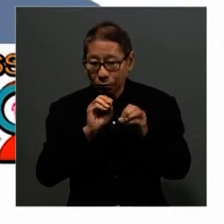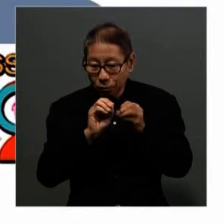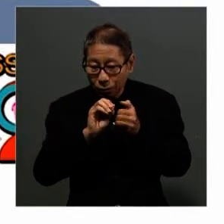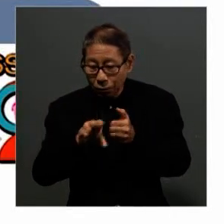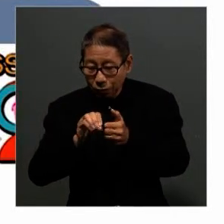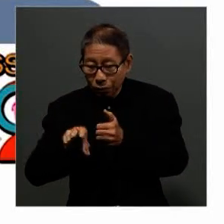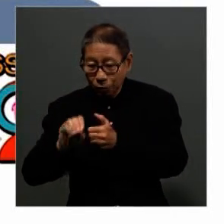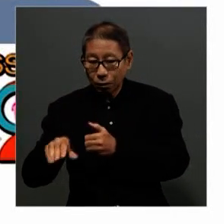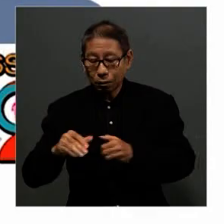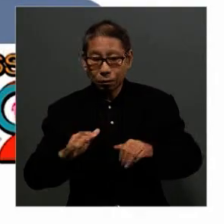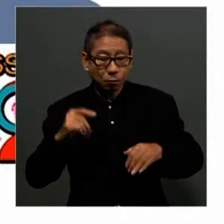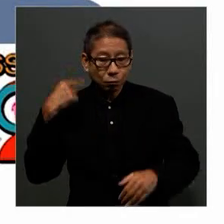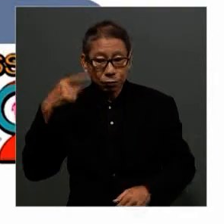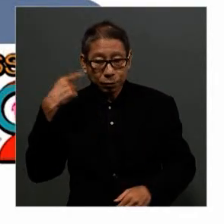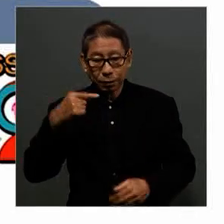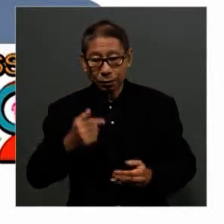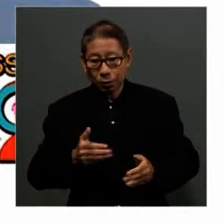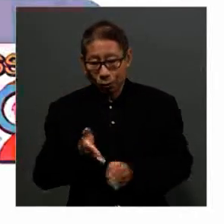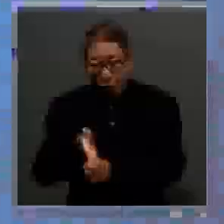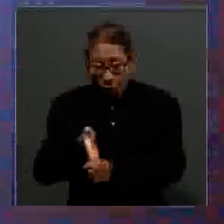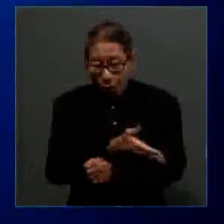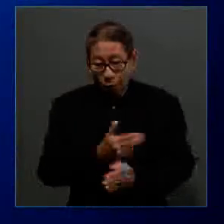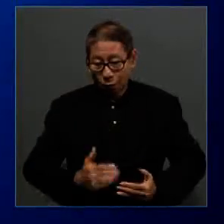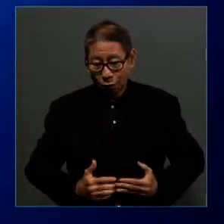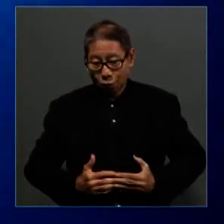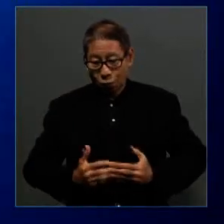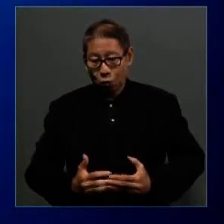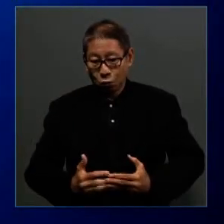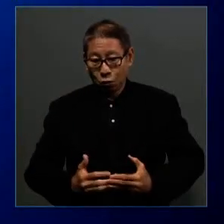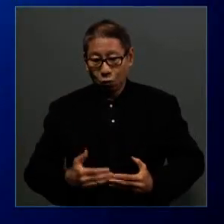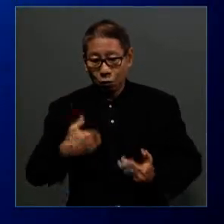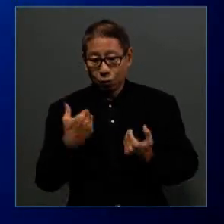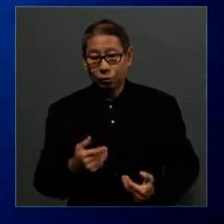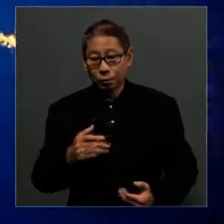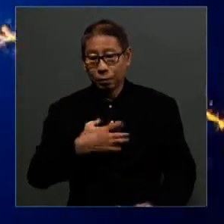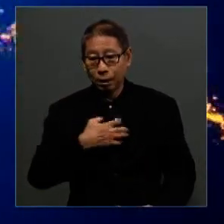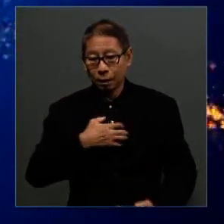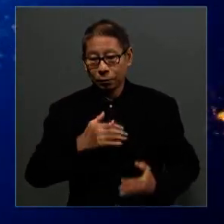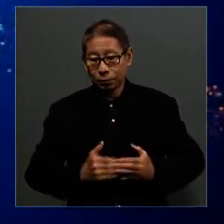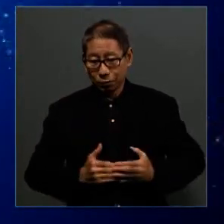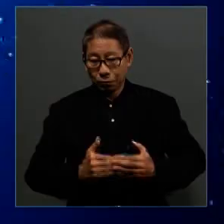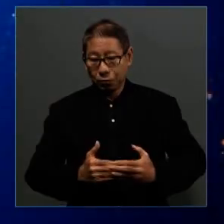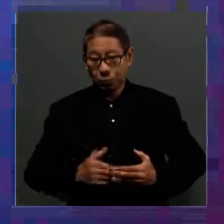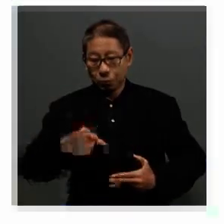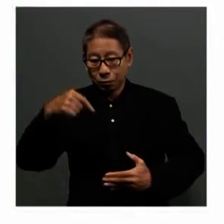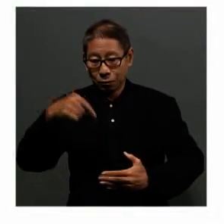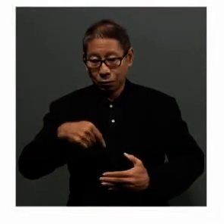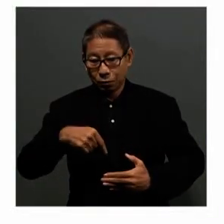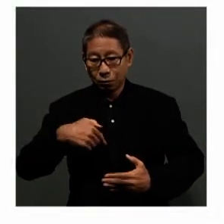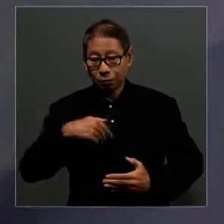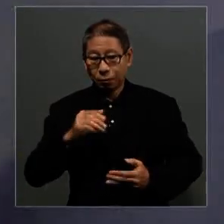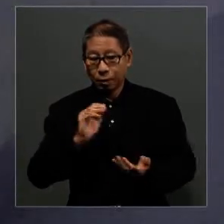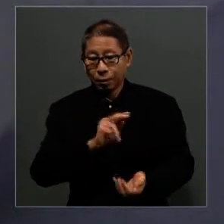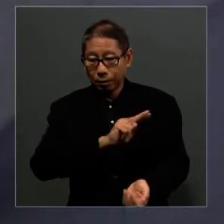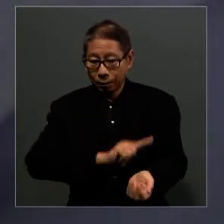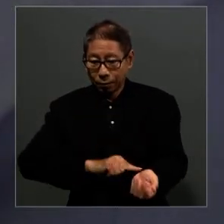เสริมสุขภาพในหญิงวัยเจริญพันธุ์ก่อนจะตั้งครรภ์ส่วนหญิงวัยเจริญครรภ์ที่มีความประสงค์จะตั้งครรภ์ก็จะมีทางคลินิกส่งเสริม